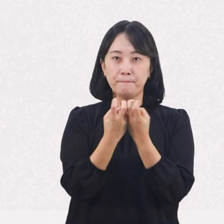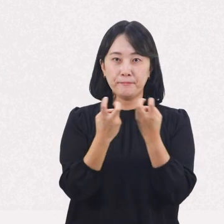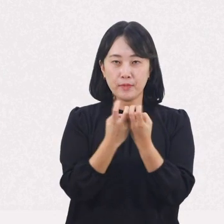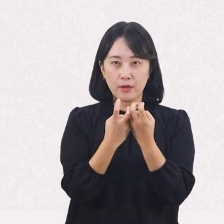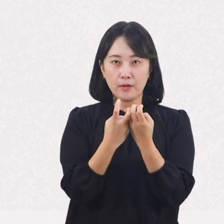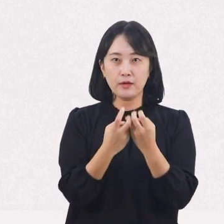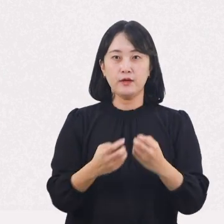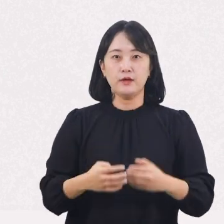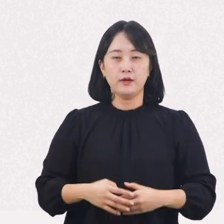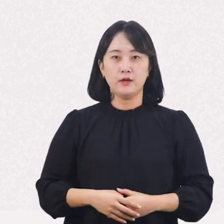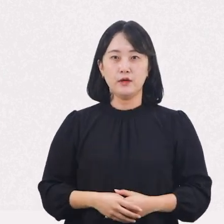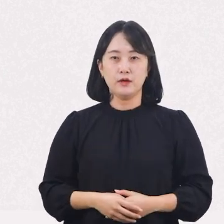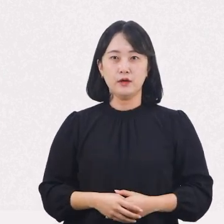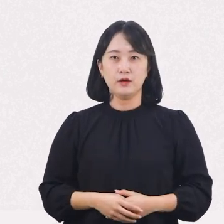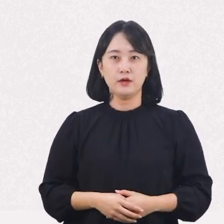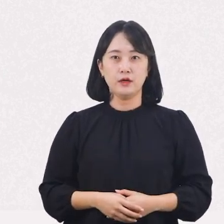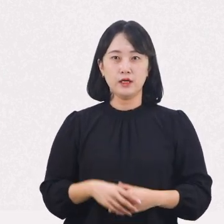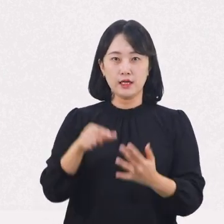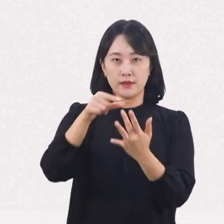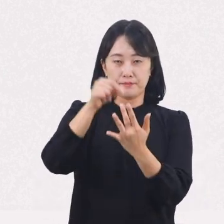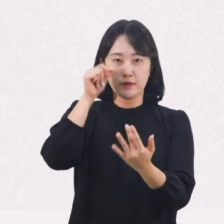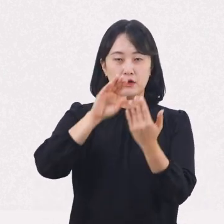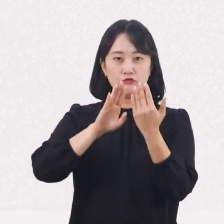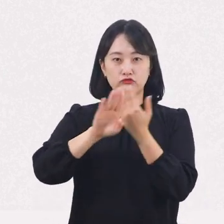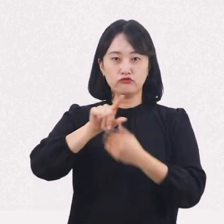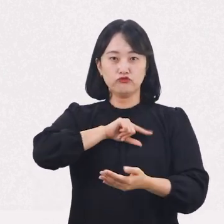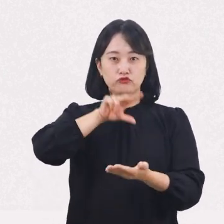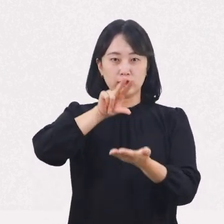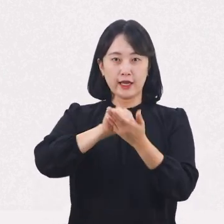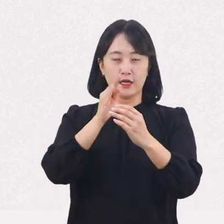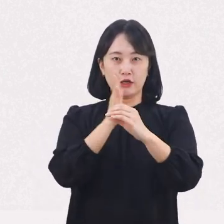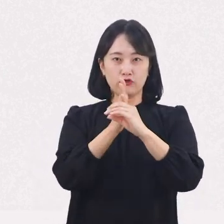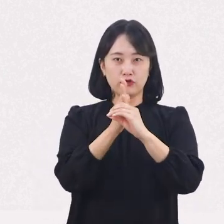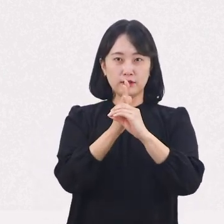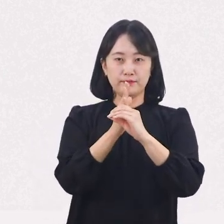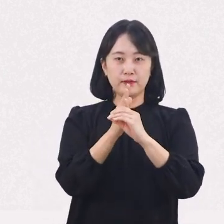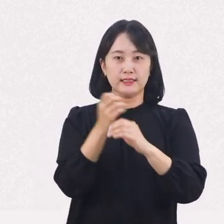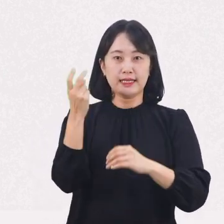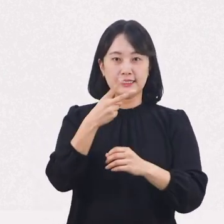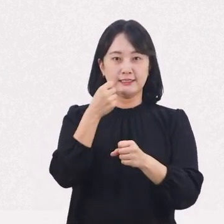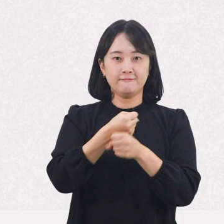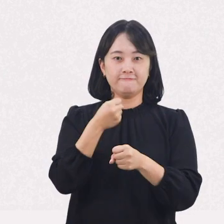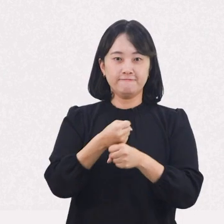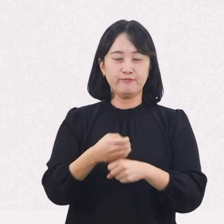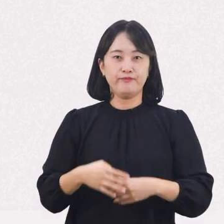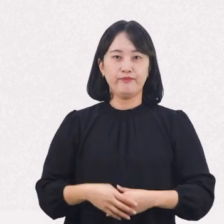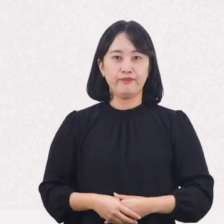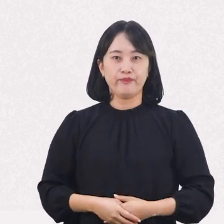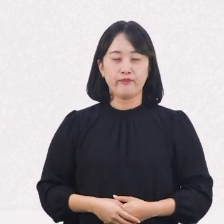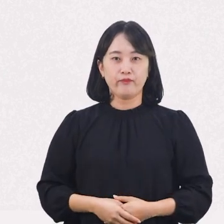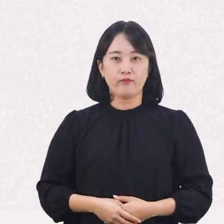각 교과에서 성취 기준을 선별한 후 주제 중심으로 성취 기준을 재구성합니다.